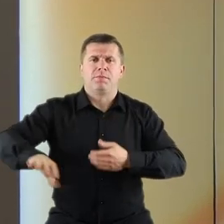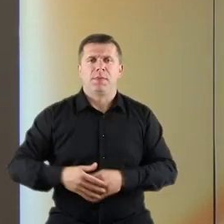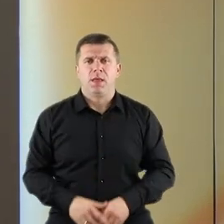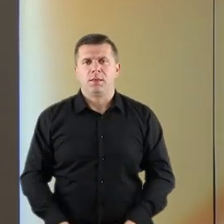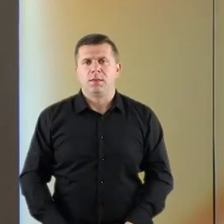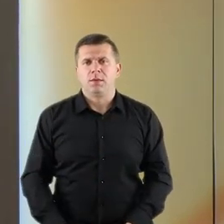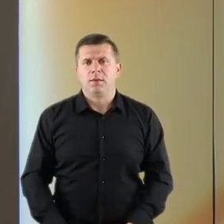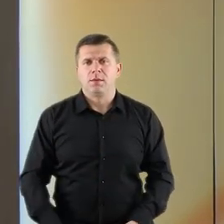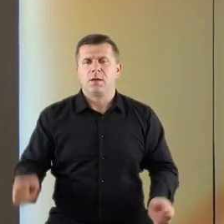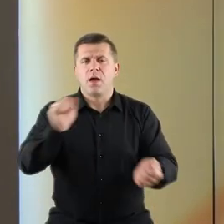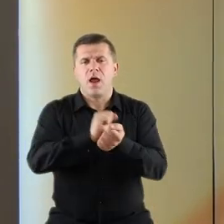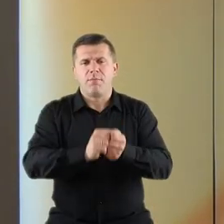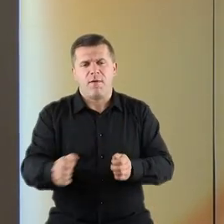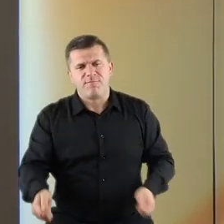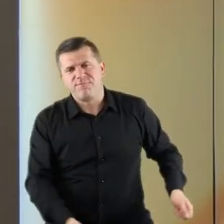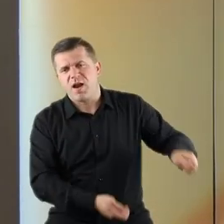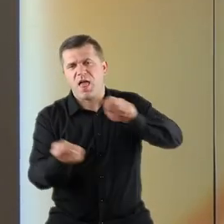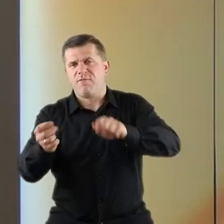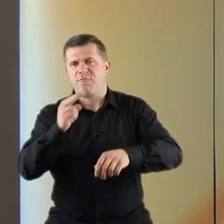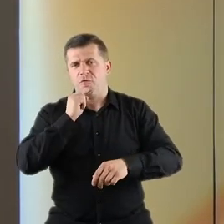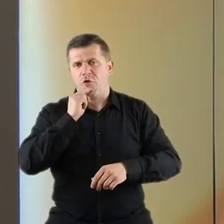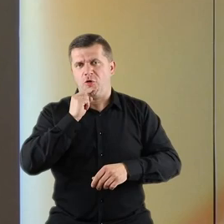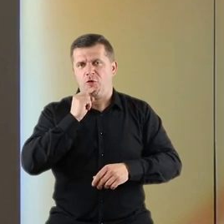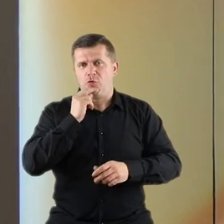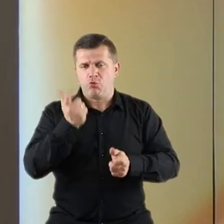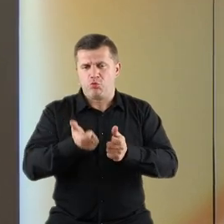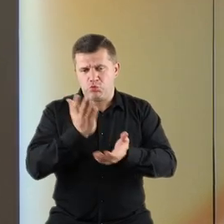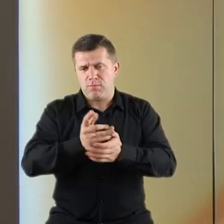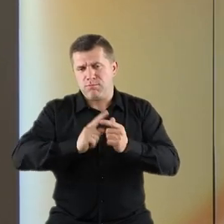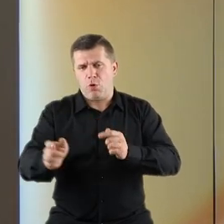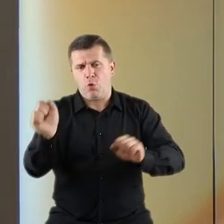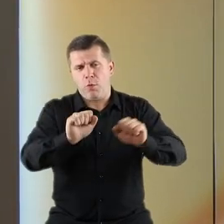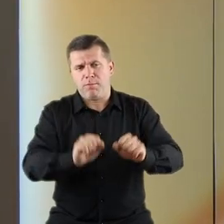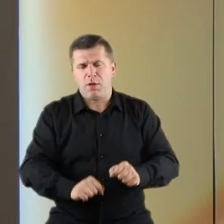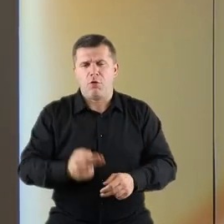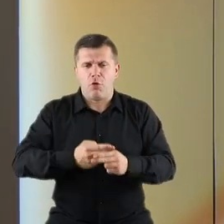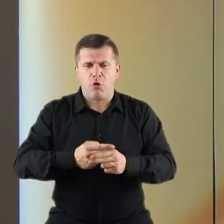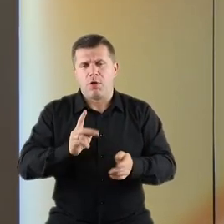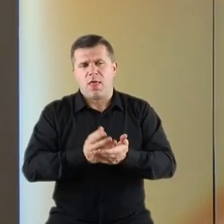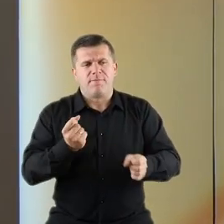albo wylewanie wody po umyciu chorego na drogę